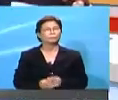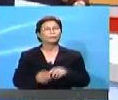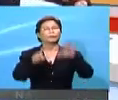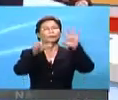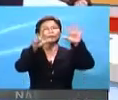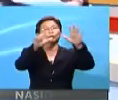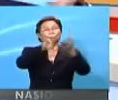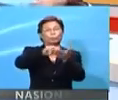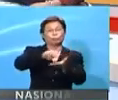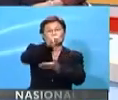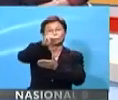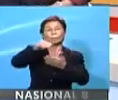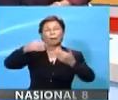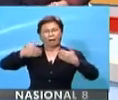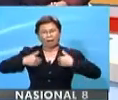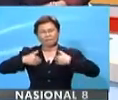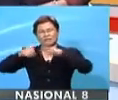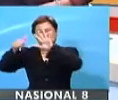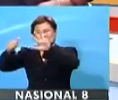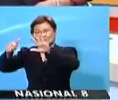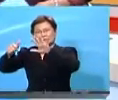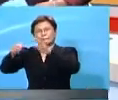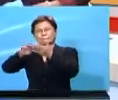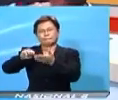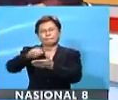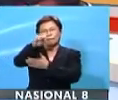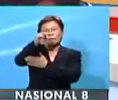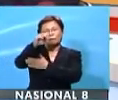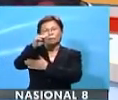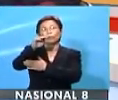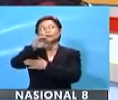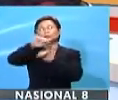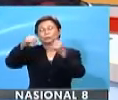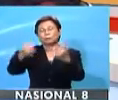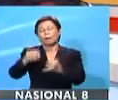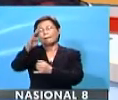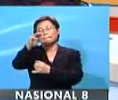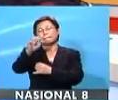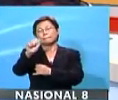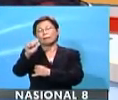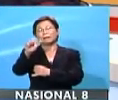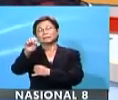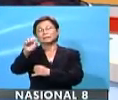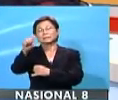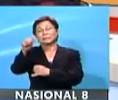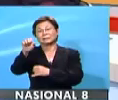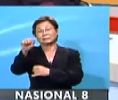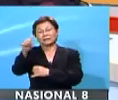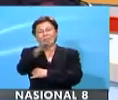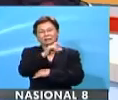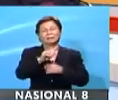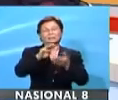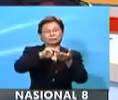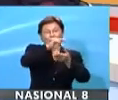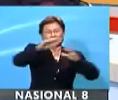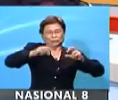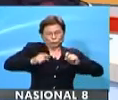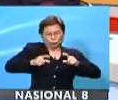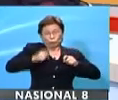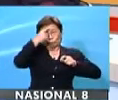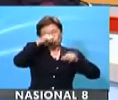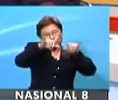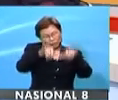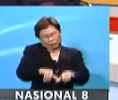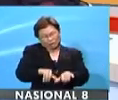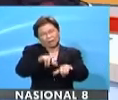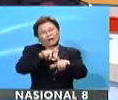7 maktab merangkumi 6 maktab bagi jemaah muasasah dan 1 maktab untuk jemaah dari pakej swasta bakal digunakan bagi penginapan jemaah haji Malaysia